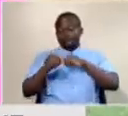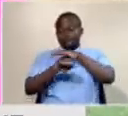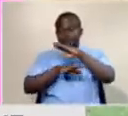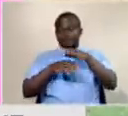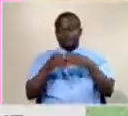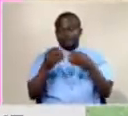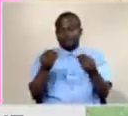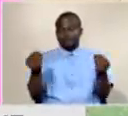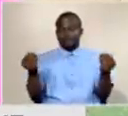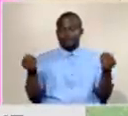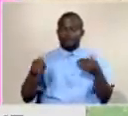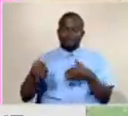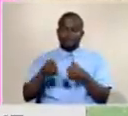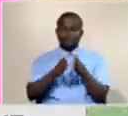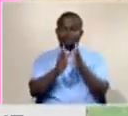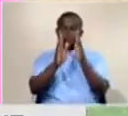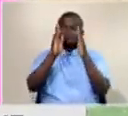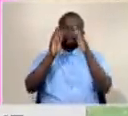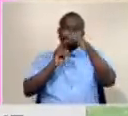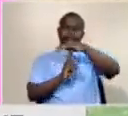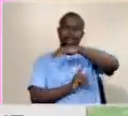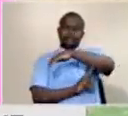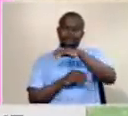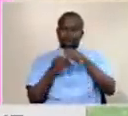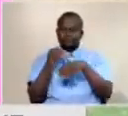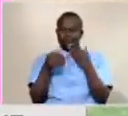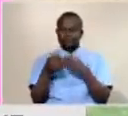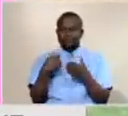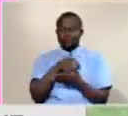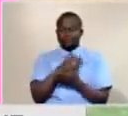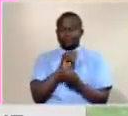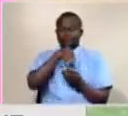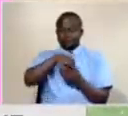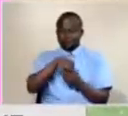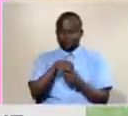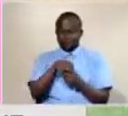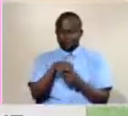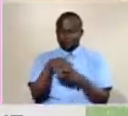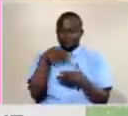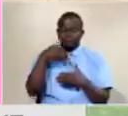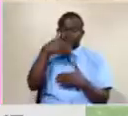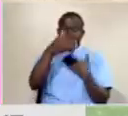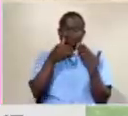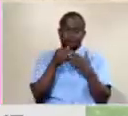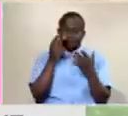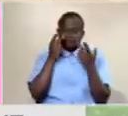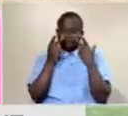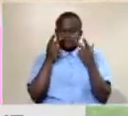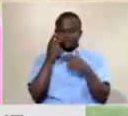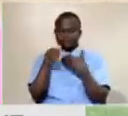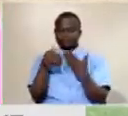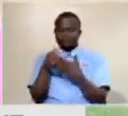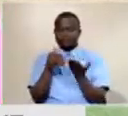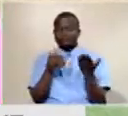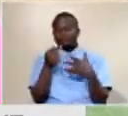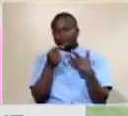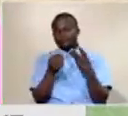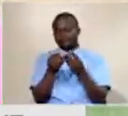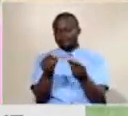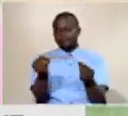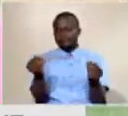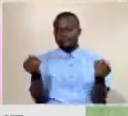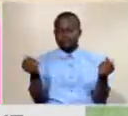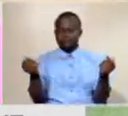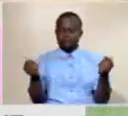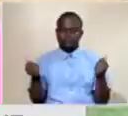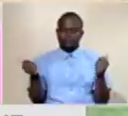remezo byangiritse imihanda amateme ubu ngubu akaba ari byo twari turimo tugenda tureba ibyagiye